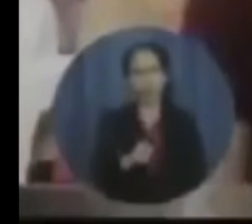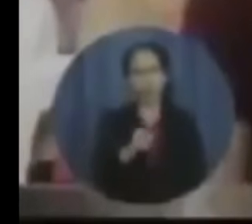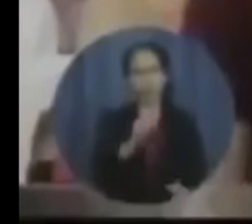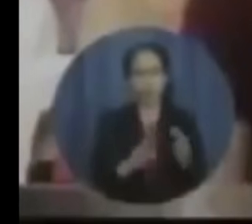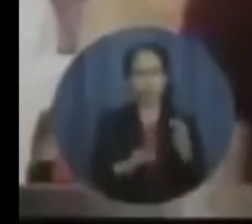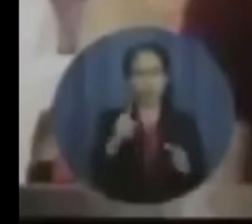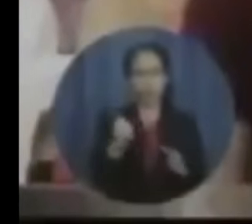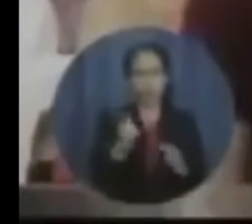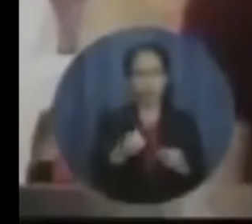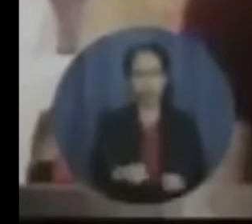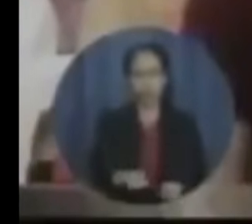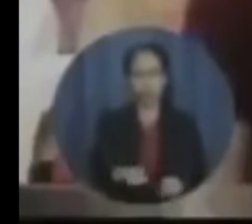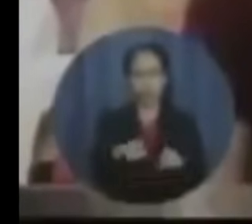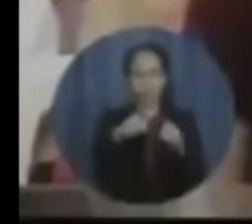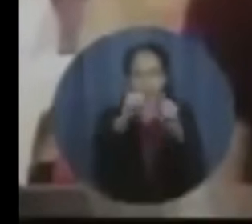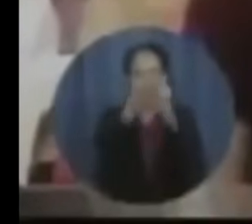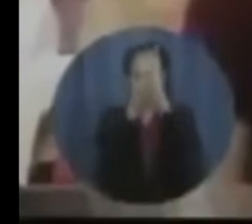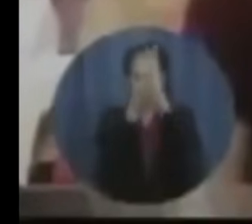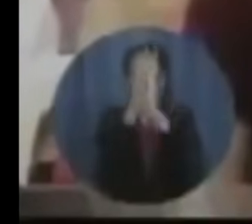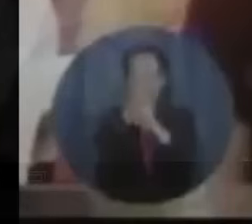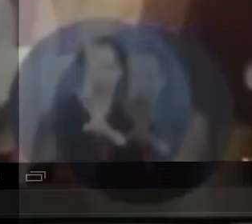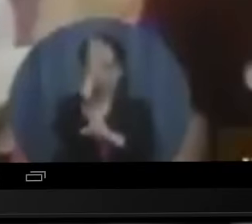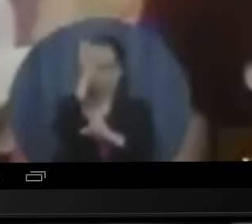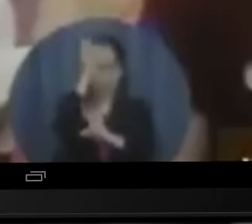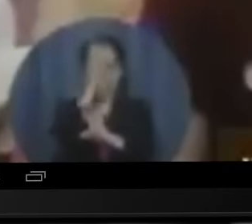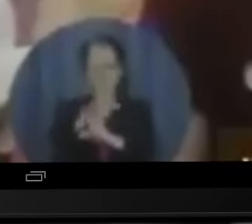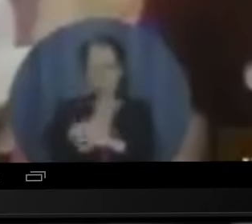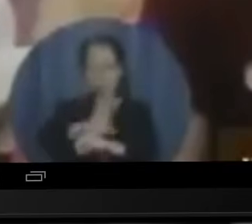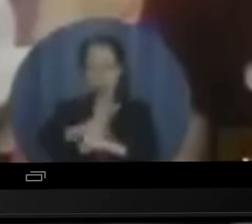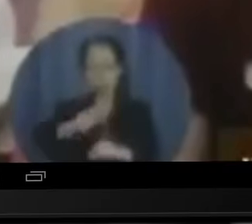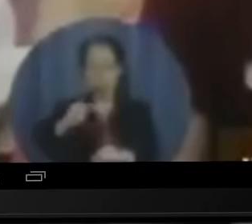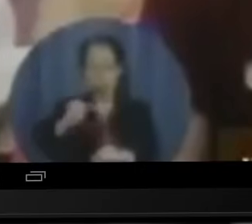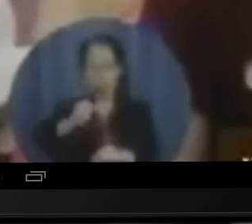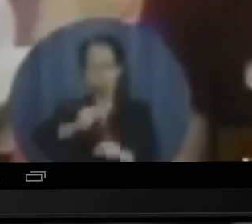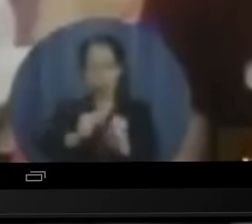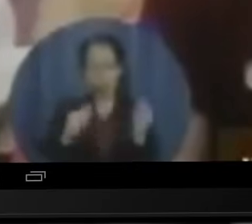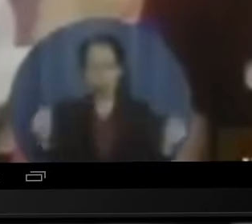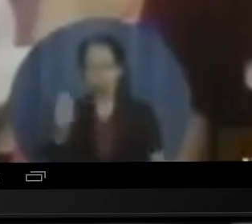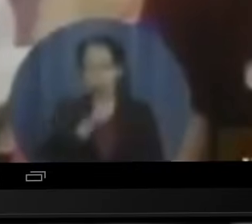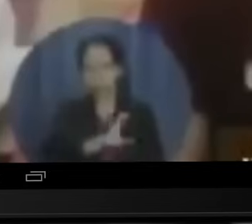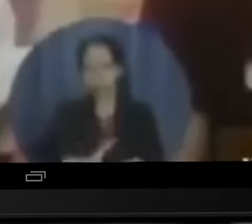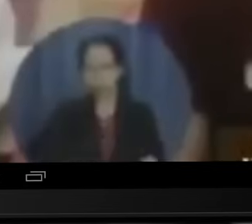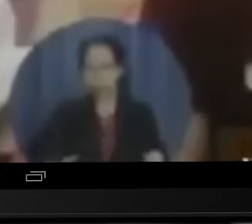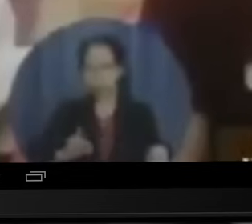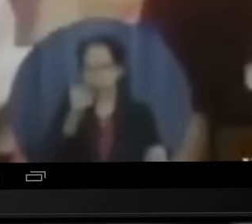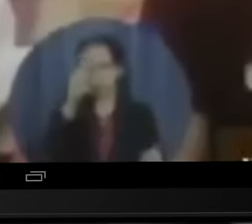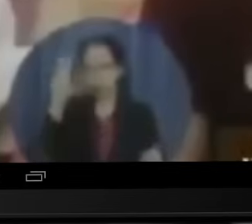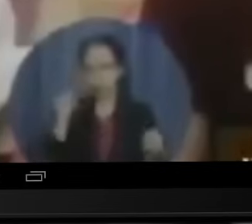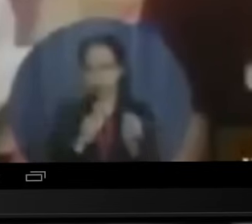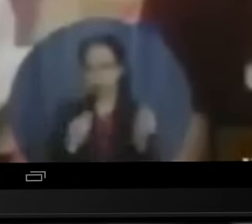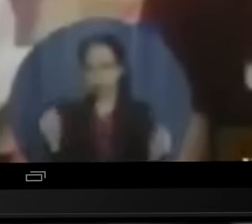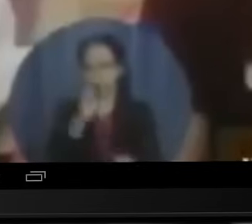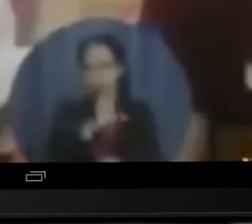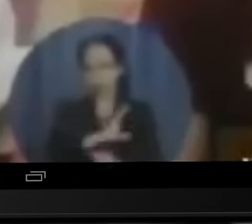kang nagsisimba sa Katoliko, ibig ba sabihin Antikristo ka? Alam mo, ang Antikristo, yung kalaban